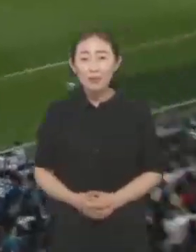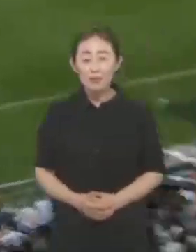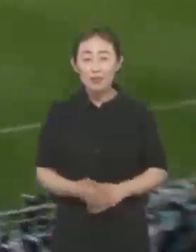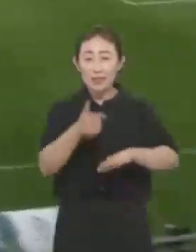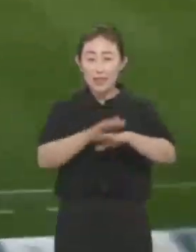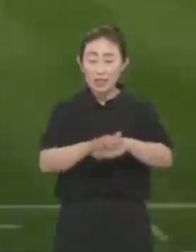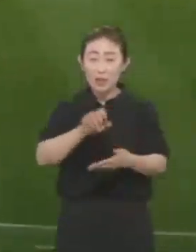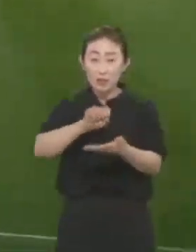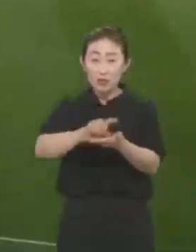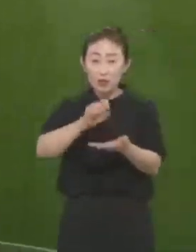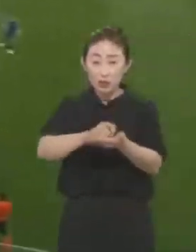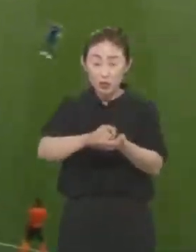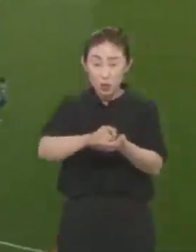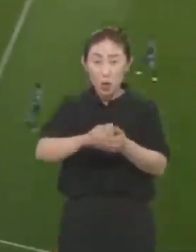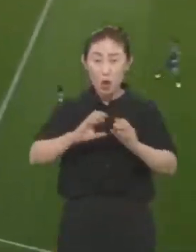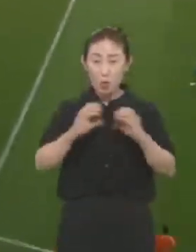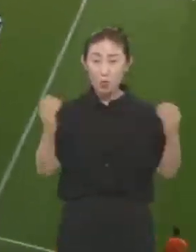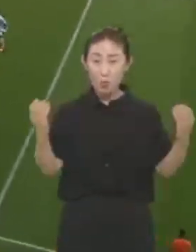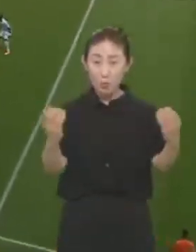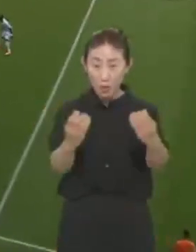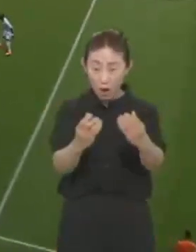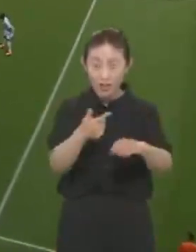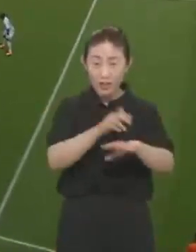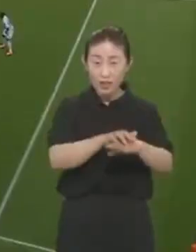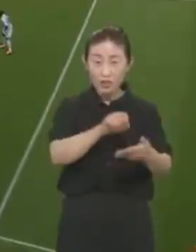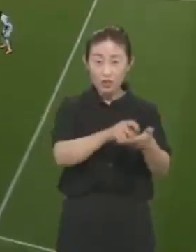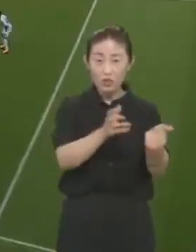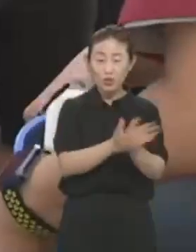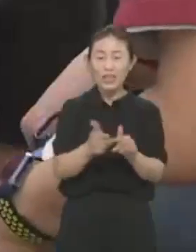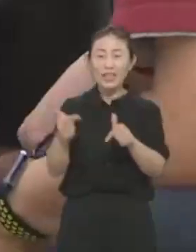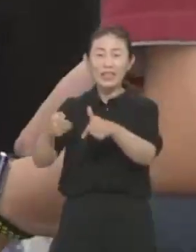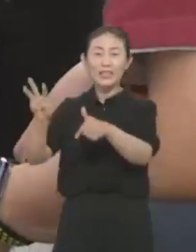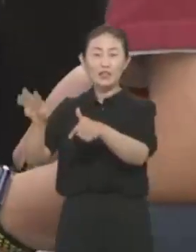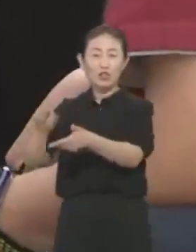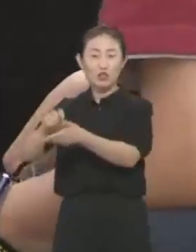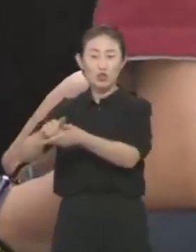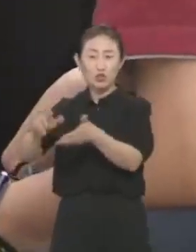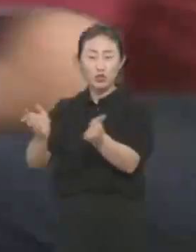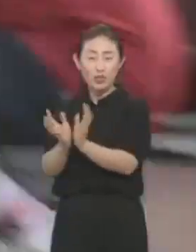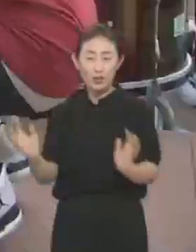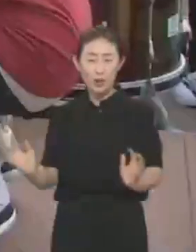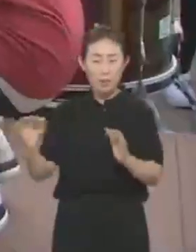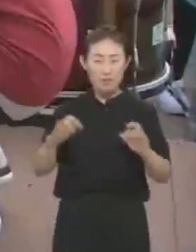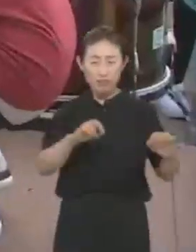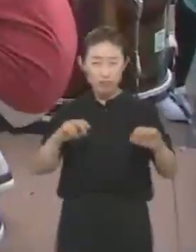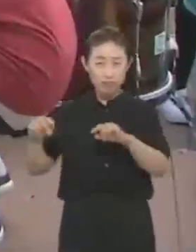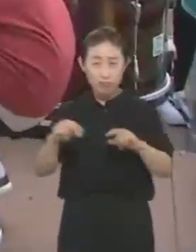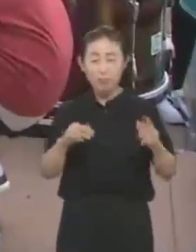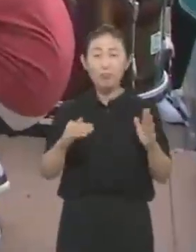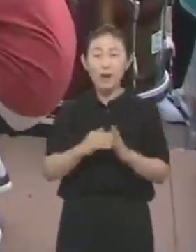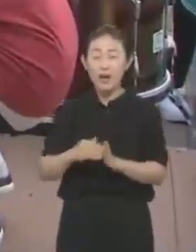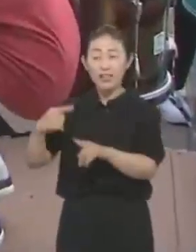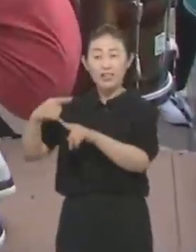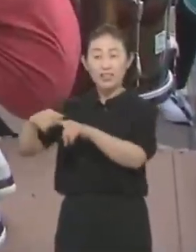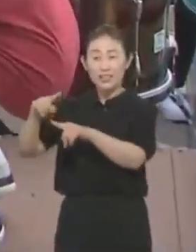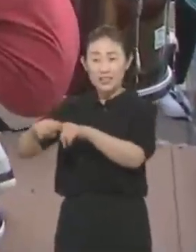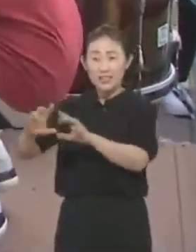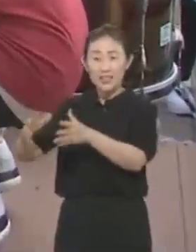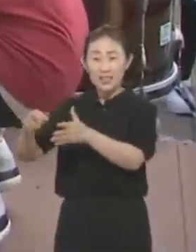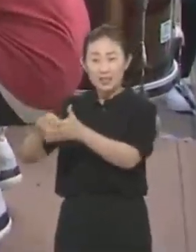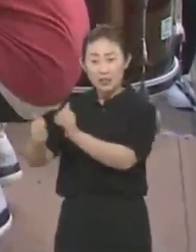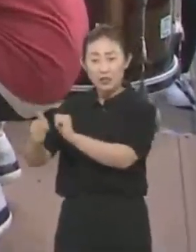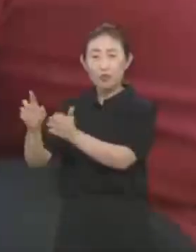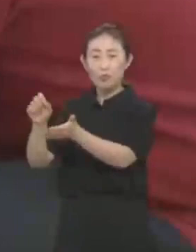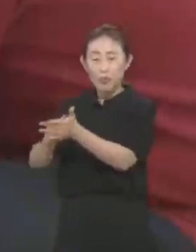대전 월드컵 경기장에서 열린 대전 하나시티즌과 인천 유나이티드와의 홈경기. 그리스 리그에서 시즌을 마치고